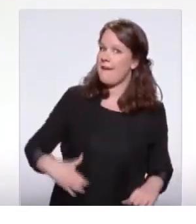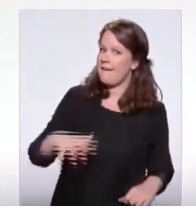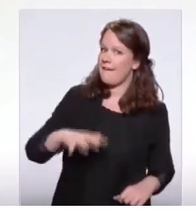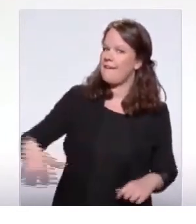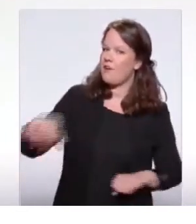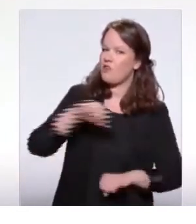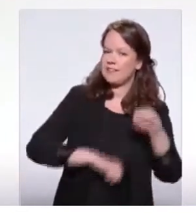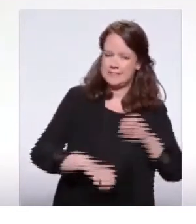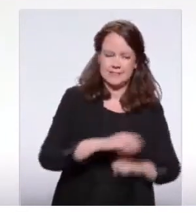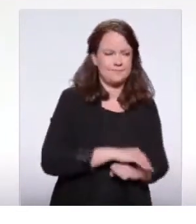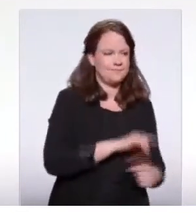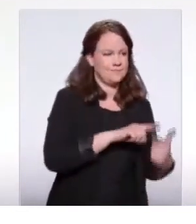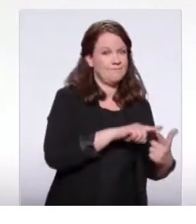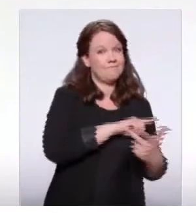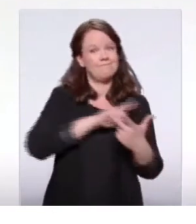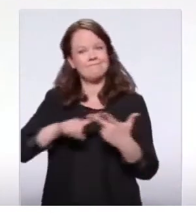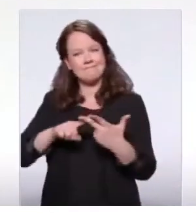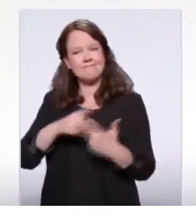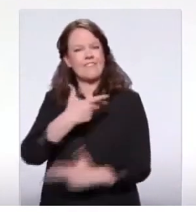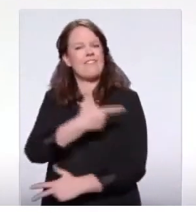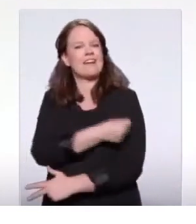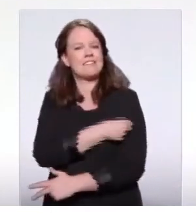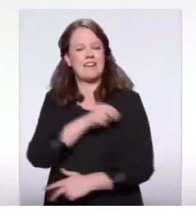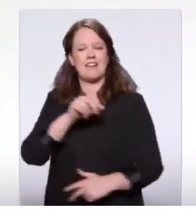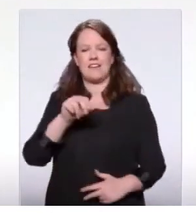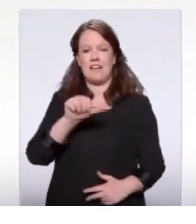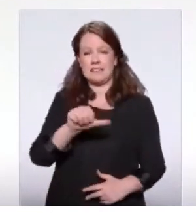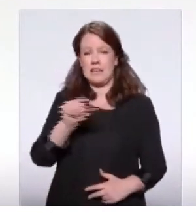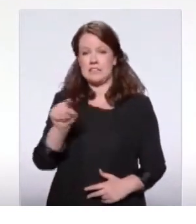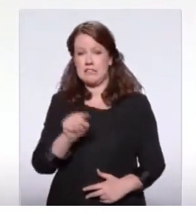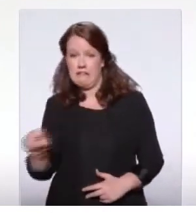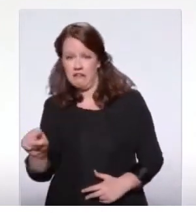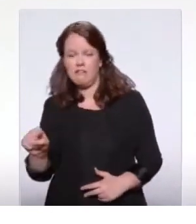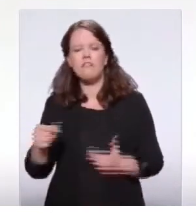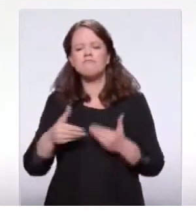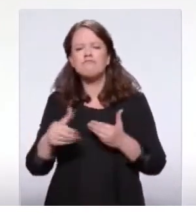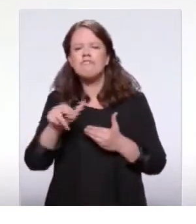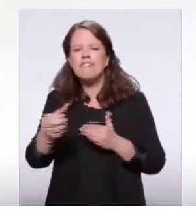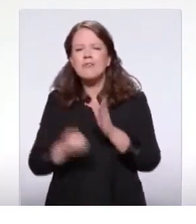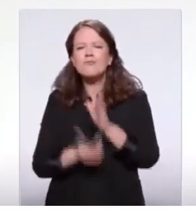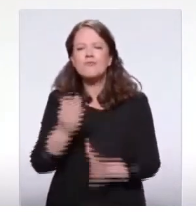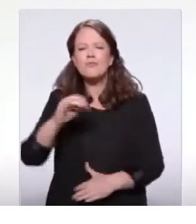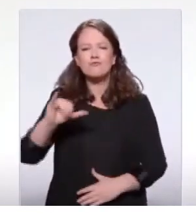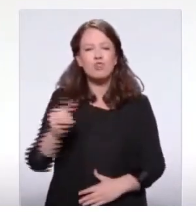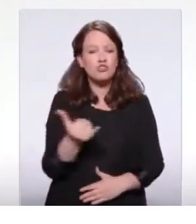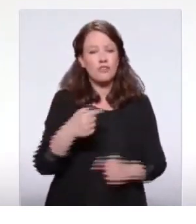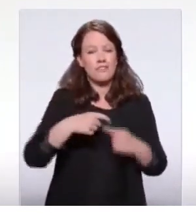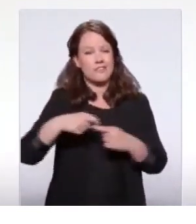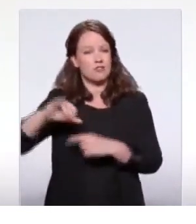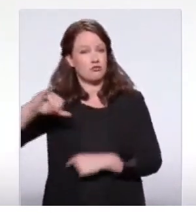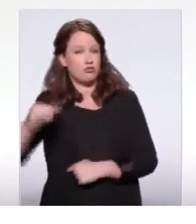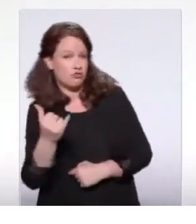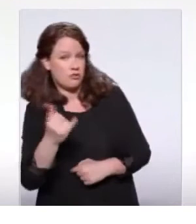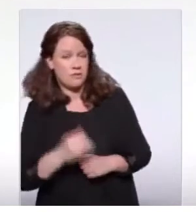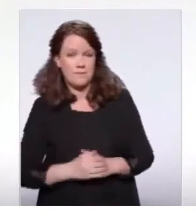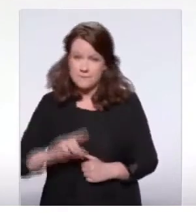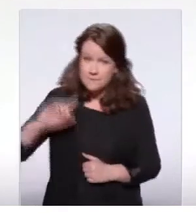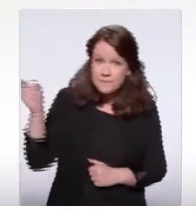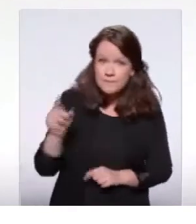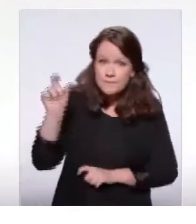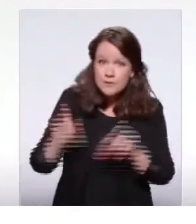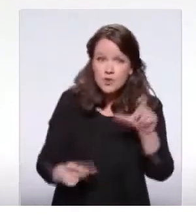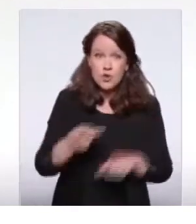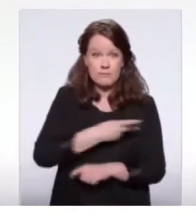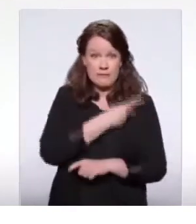Pour les vaccins AstraZeneca et demain Johnson & Johnson, tous les médecins généralistes, pharmaciens, infirmiers